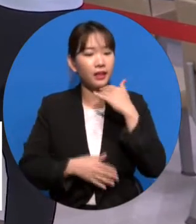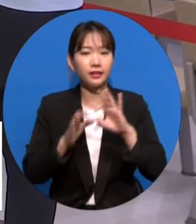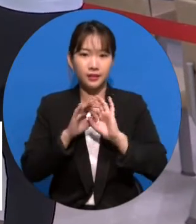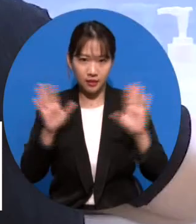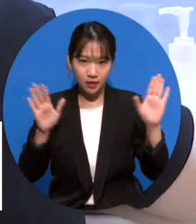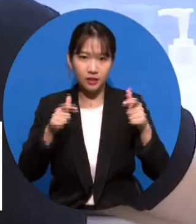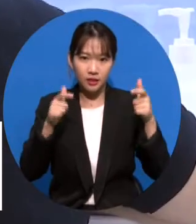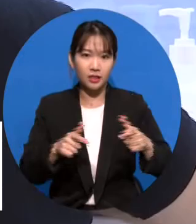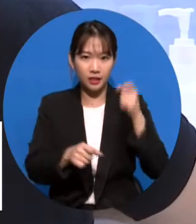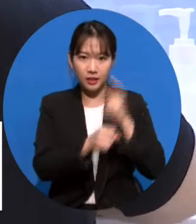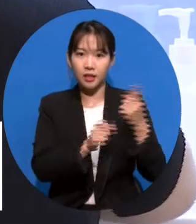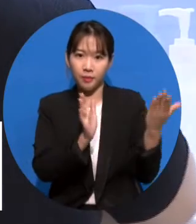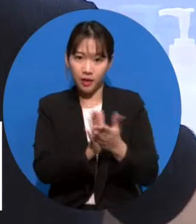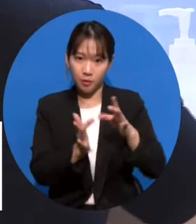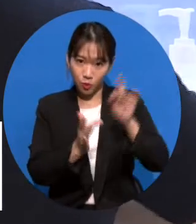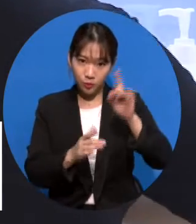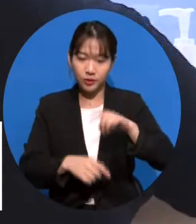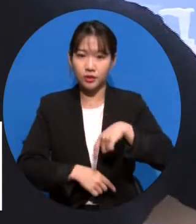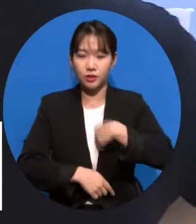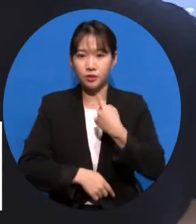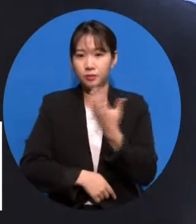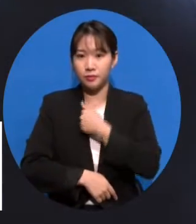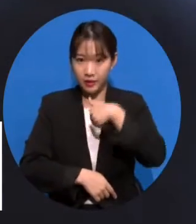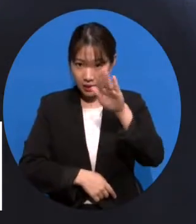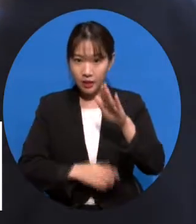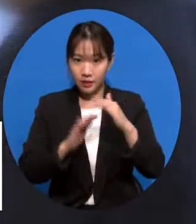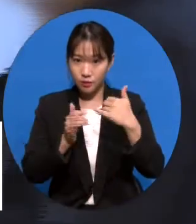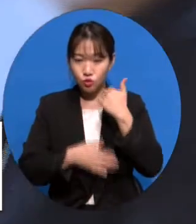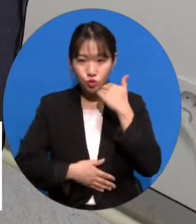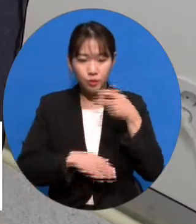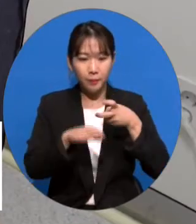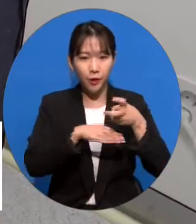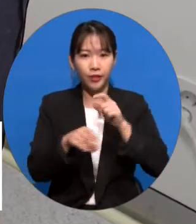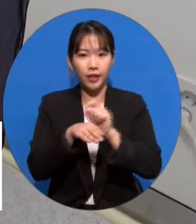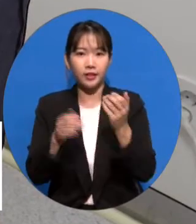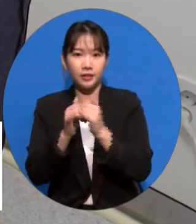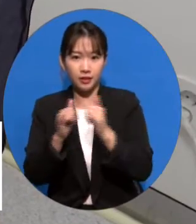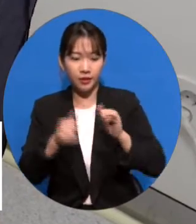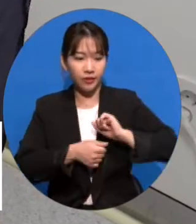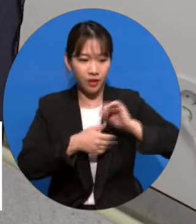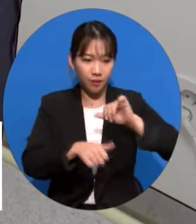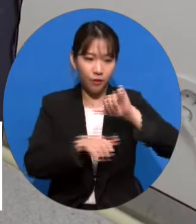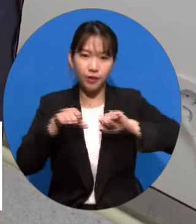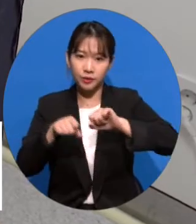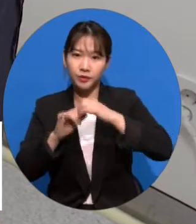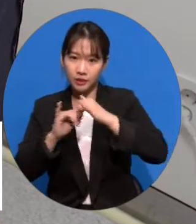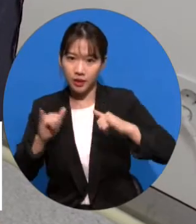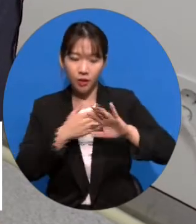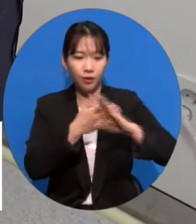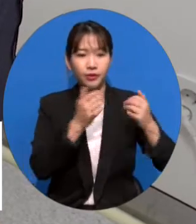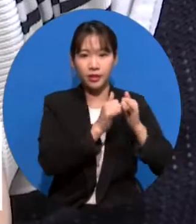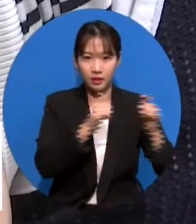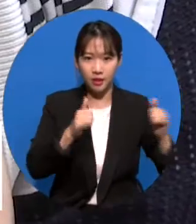관계없이 에 지역특성에 맞게 선정한 자율 접종 대상에 는 거 수와 택시의 운수 택배 환경미화원 외국인